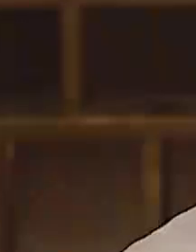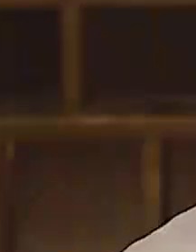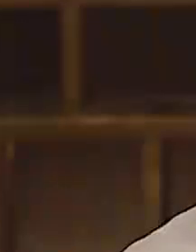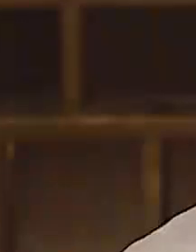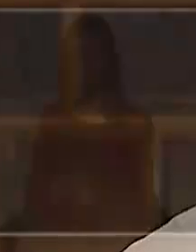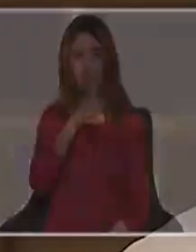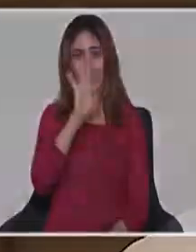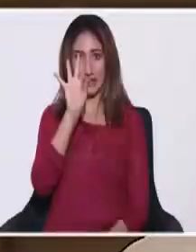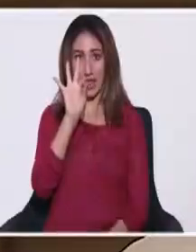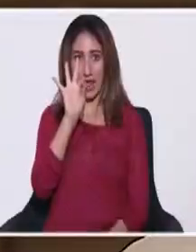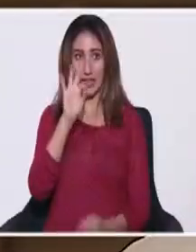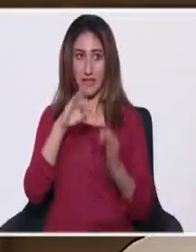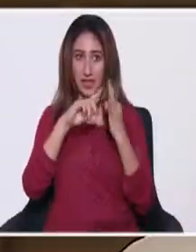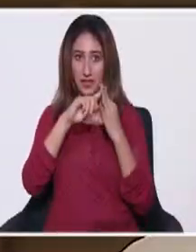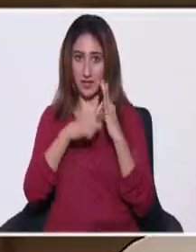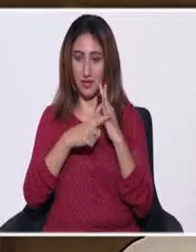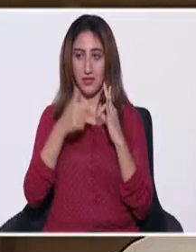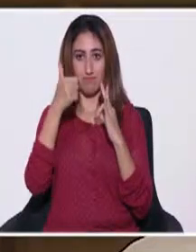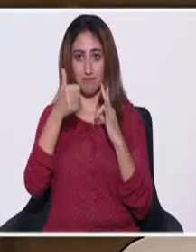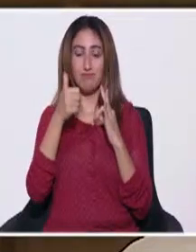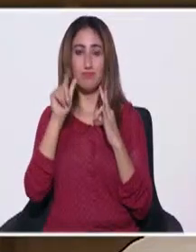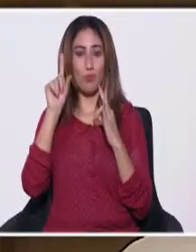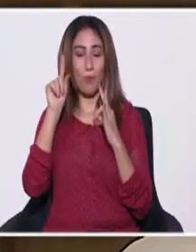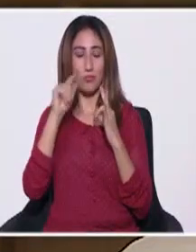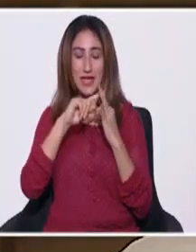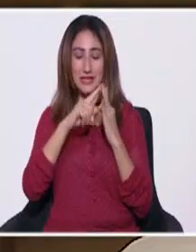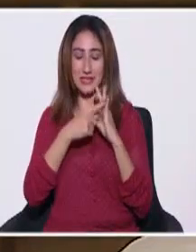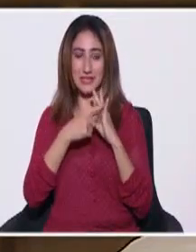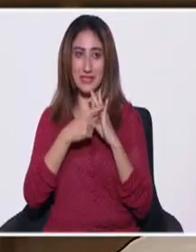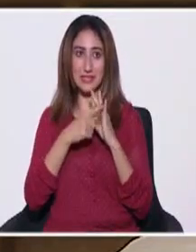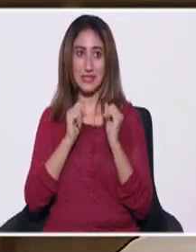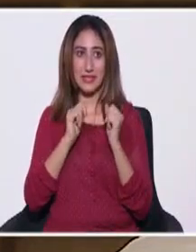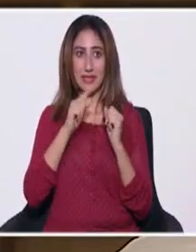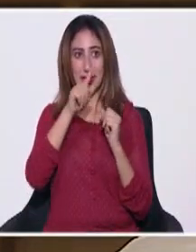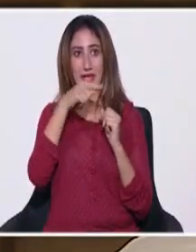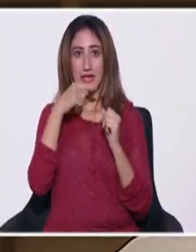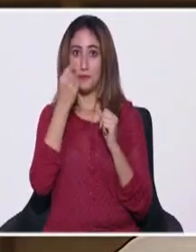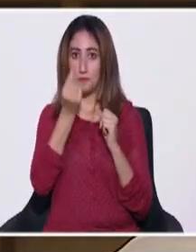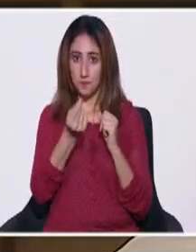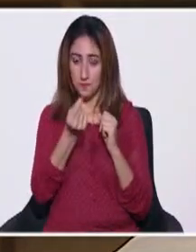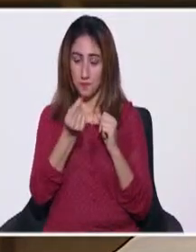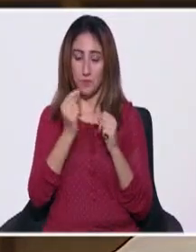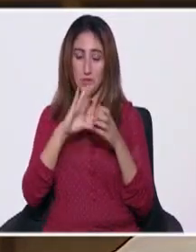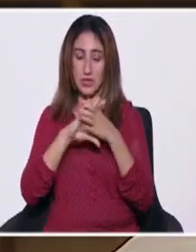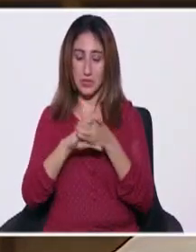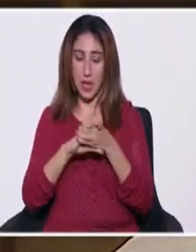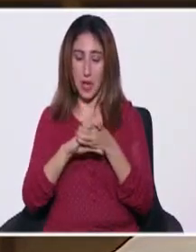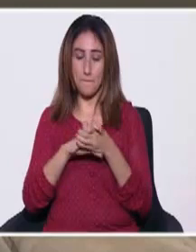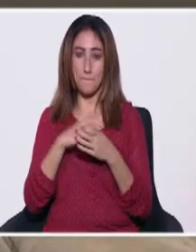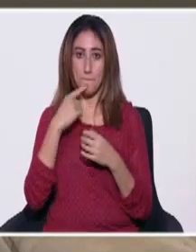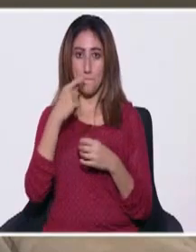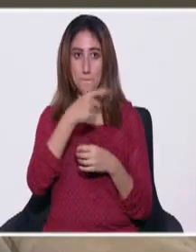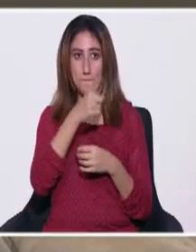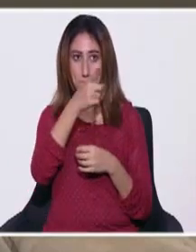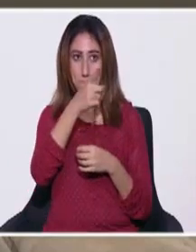الحقيقة معايا ثلاث نماذج رائعة جدا، لكن أنا يعني استأذنت صديقي وزميلي أستاذ رضا عبد السلام في